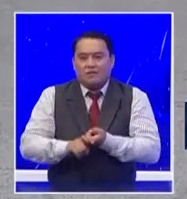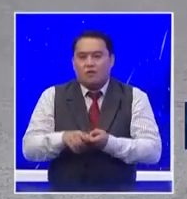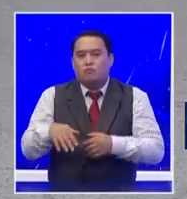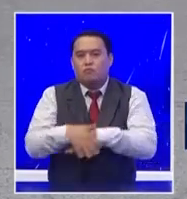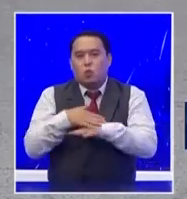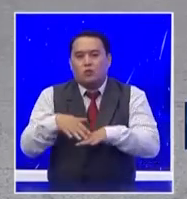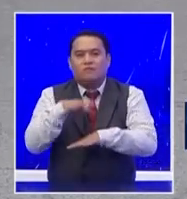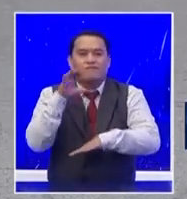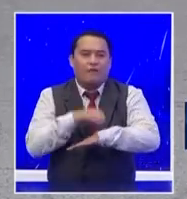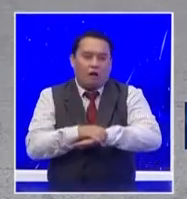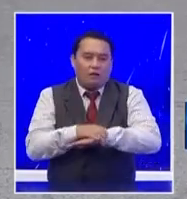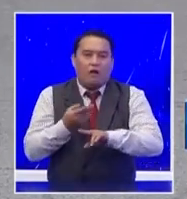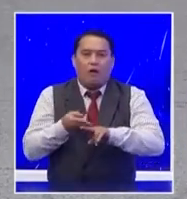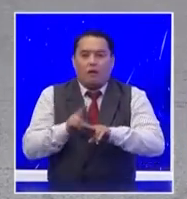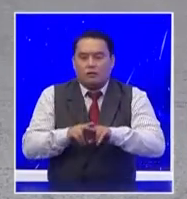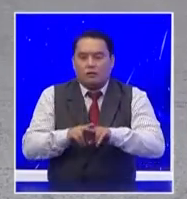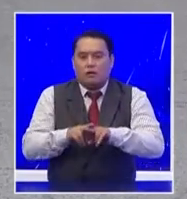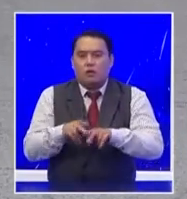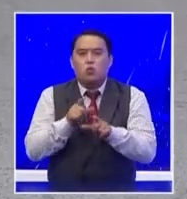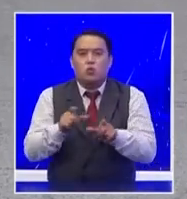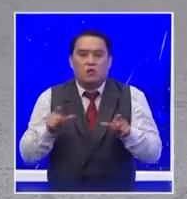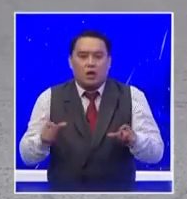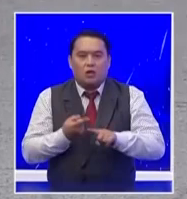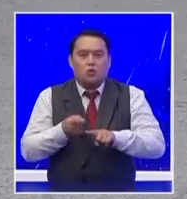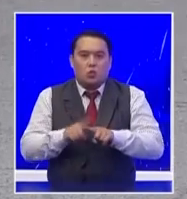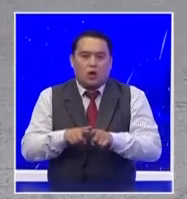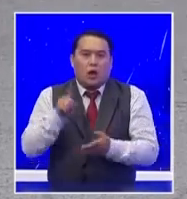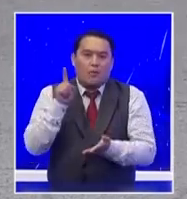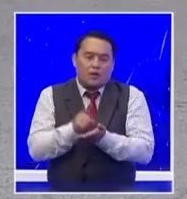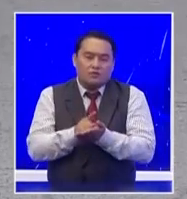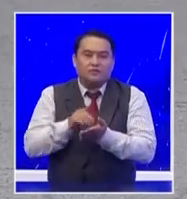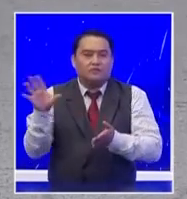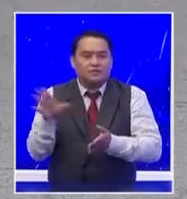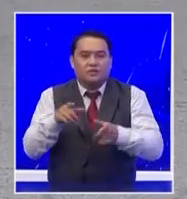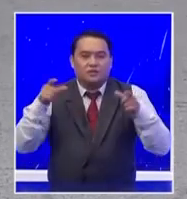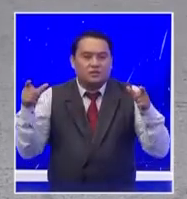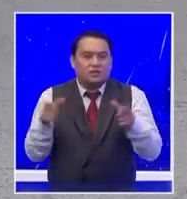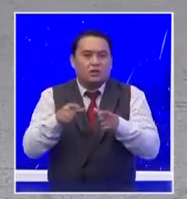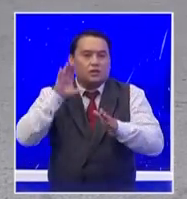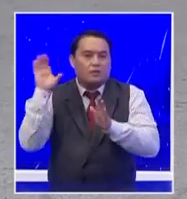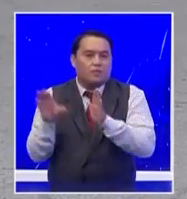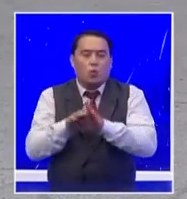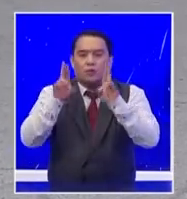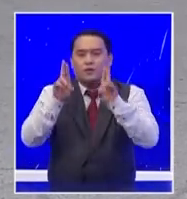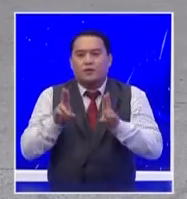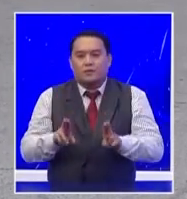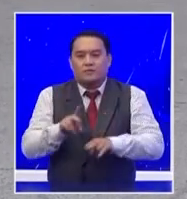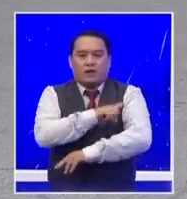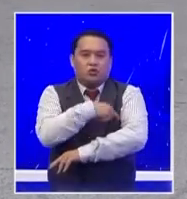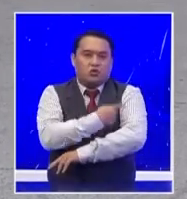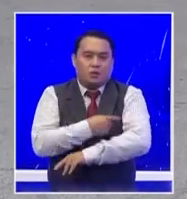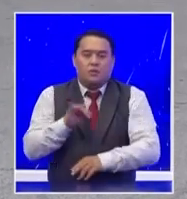множества факторов. Это в частности от людей, которые должны соблюдать все санитарные нормы, поставленные нашими